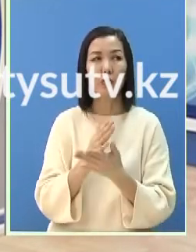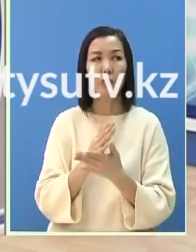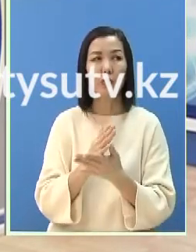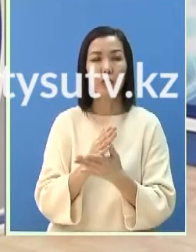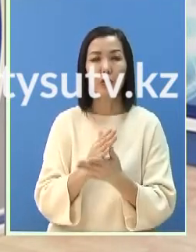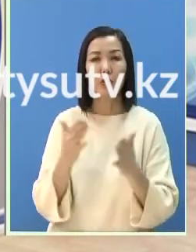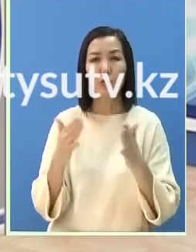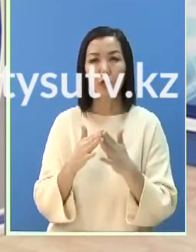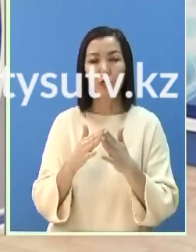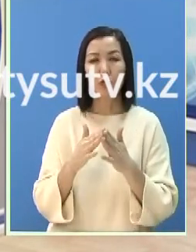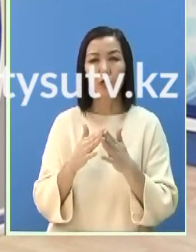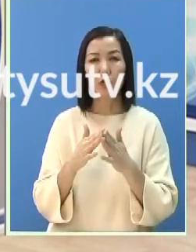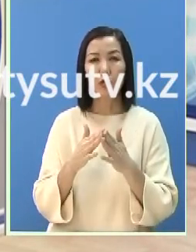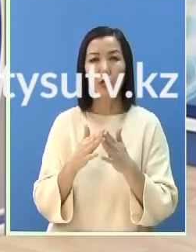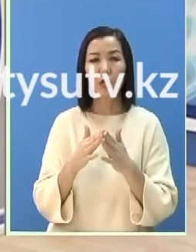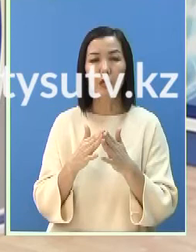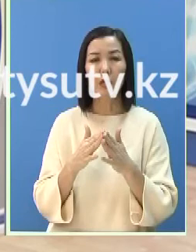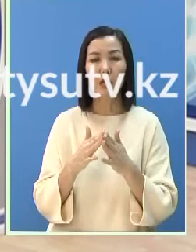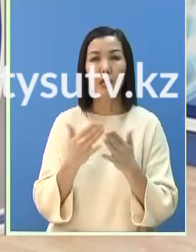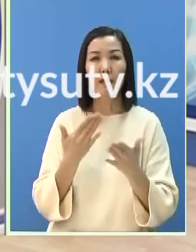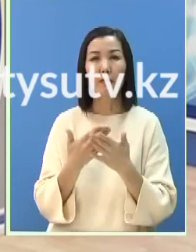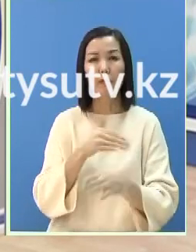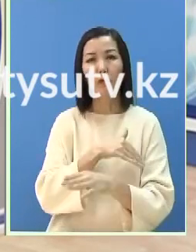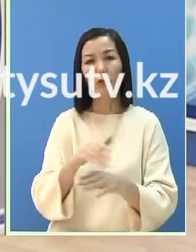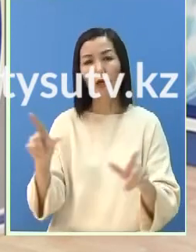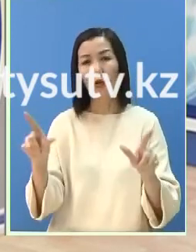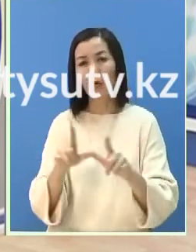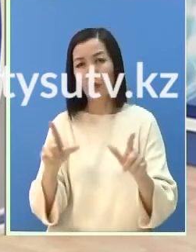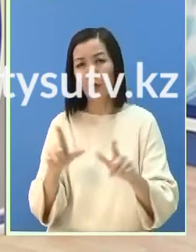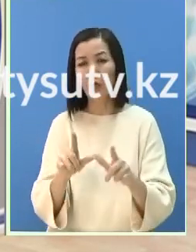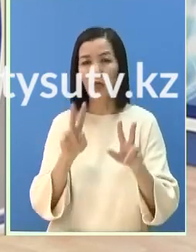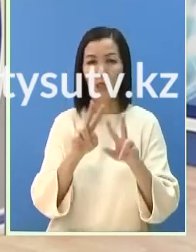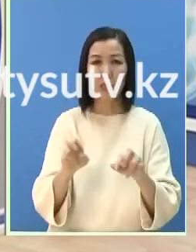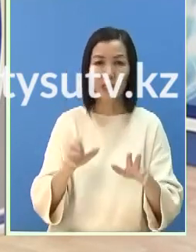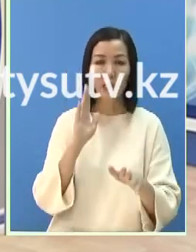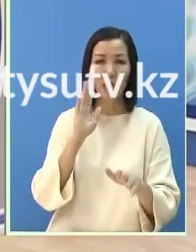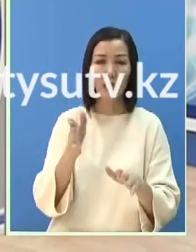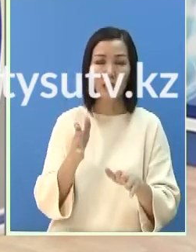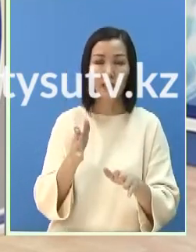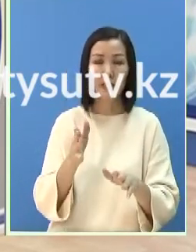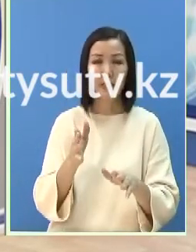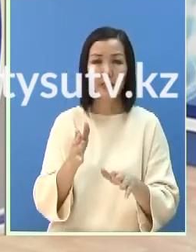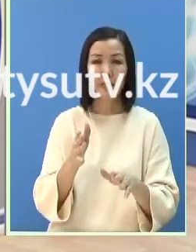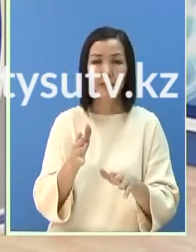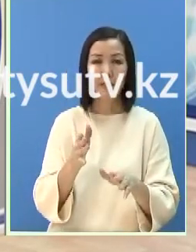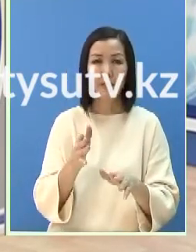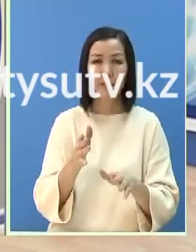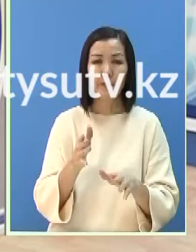үй жайындағы көшеде тұрған дүкендерді барлығына мониторинг жүргізіледі. Ол жерде